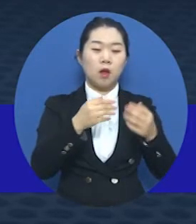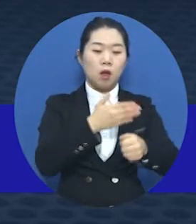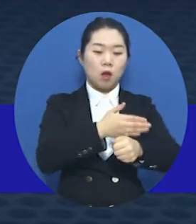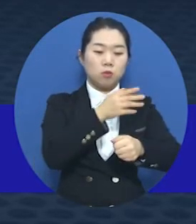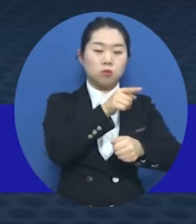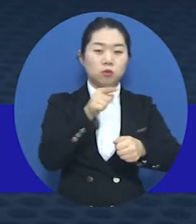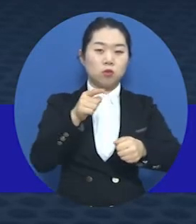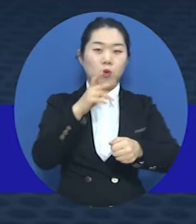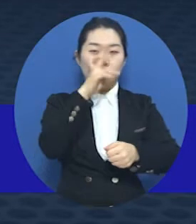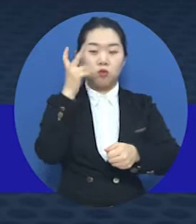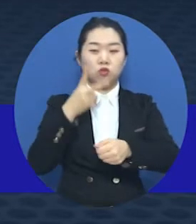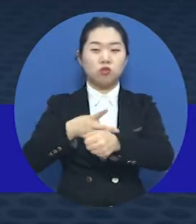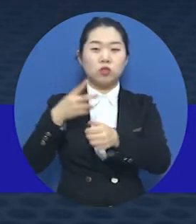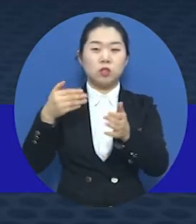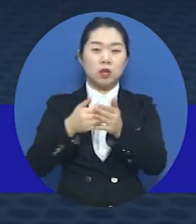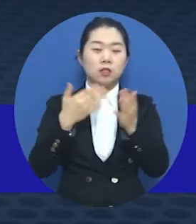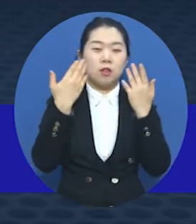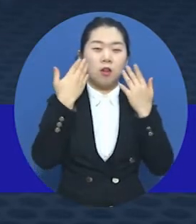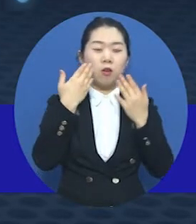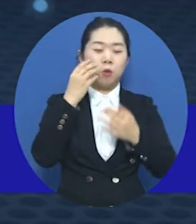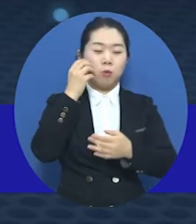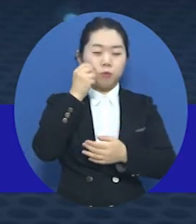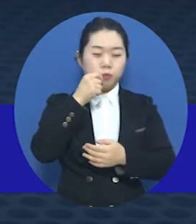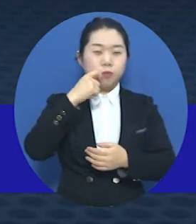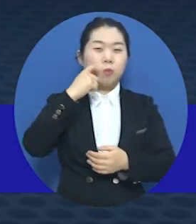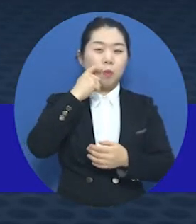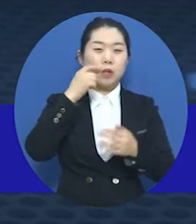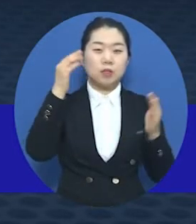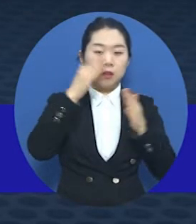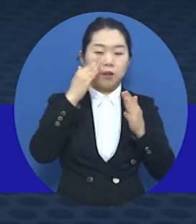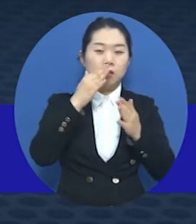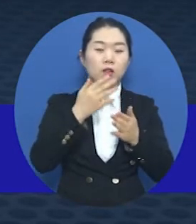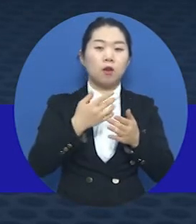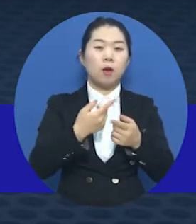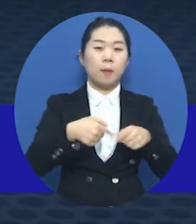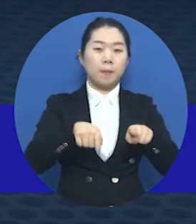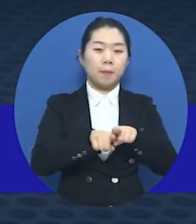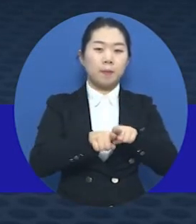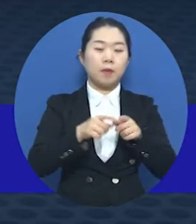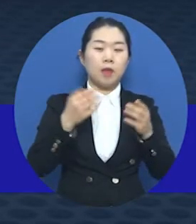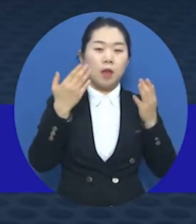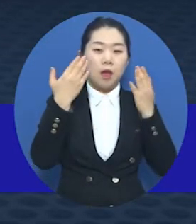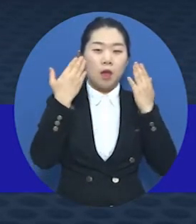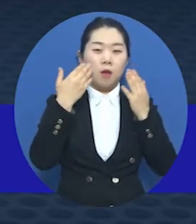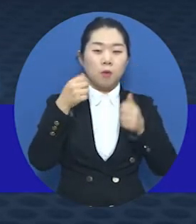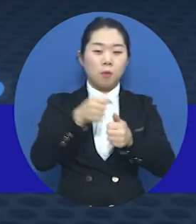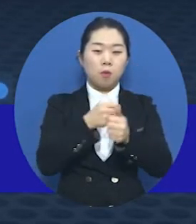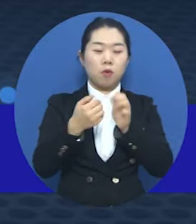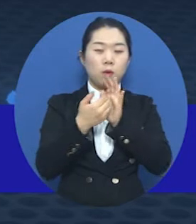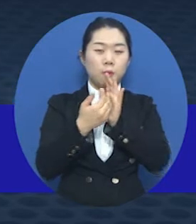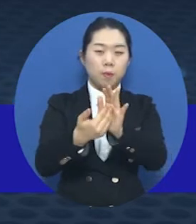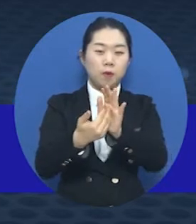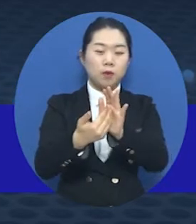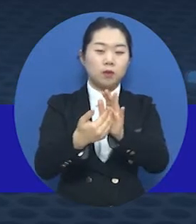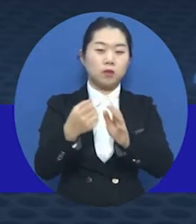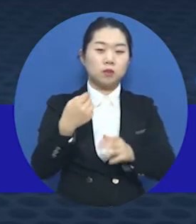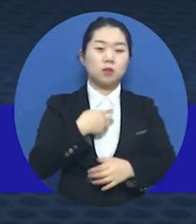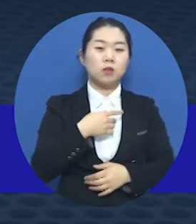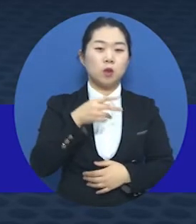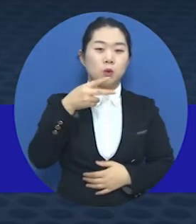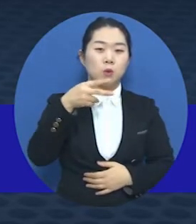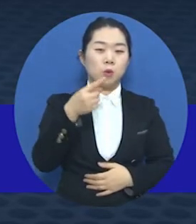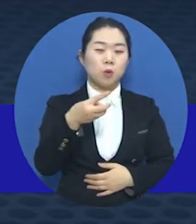장기중학교는 지난 8일 오전 9시부터 오후 2시까지 학교생활 부적응 학생과 학교폭력 예방